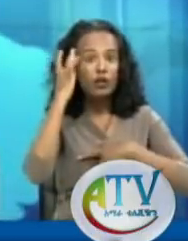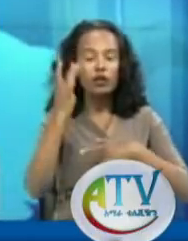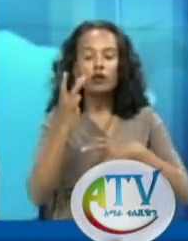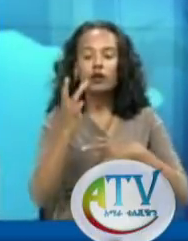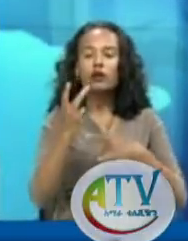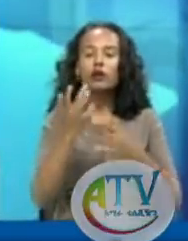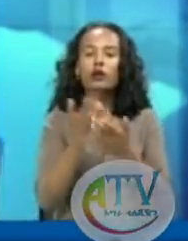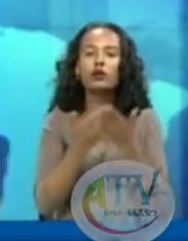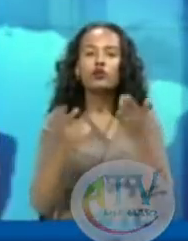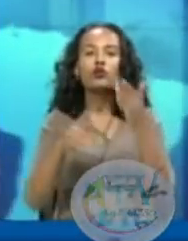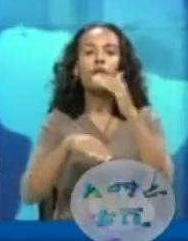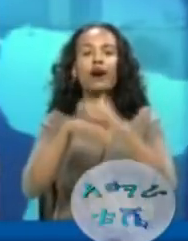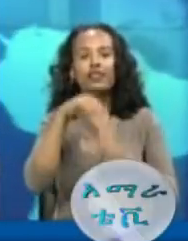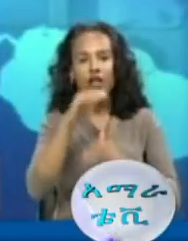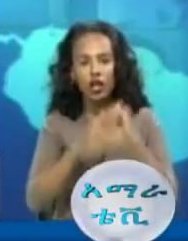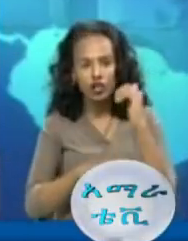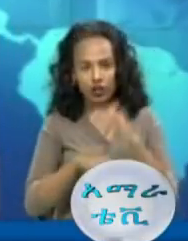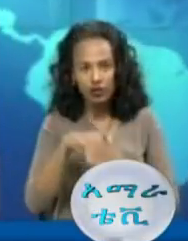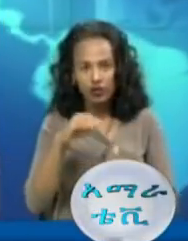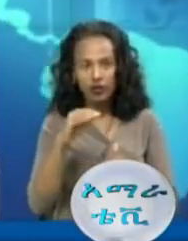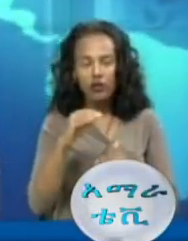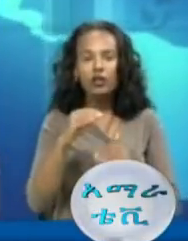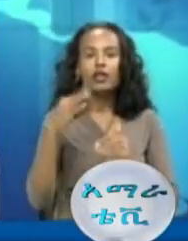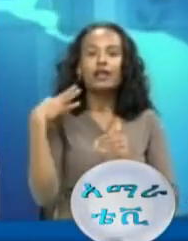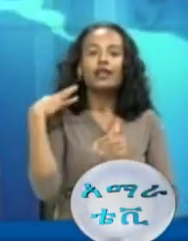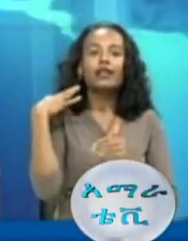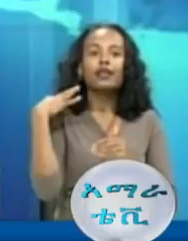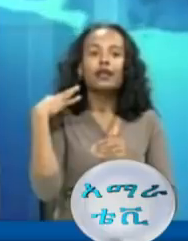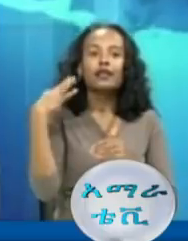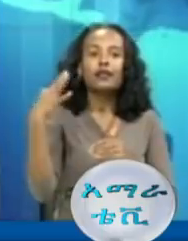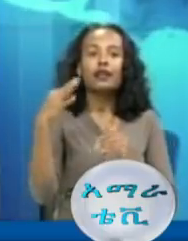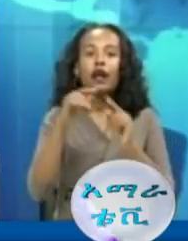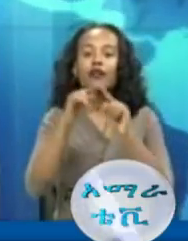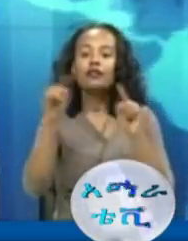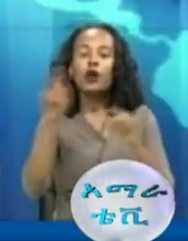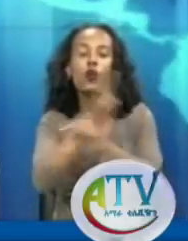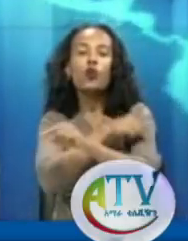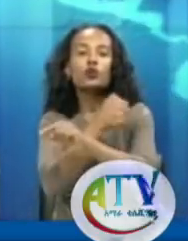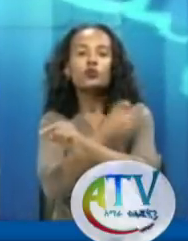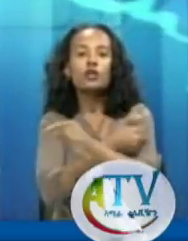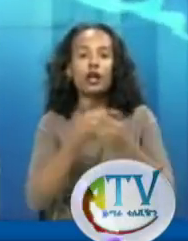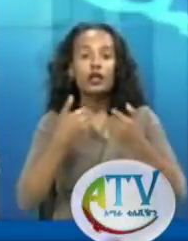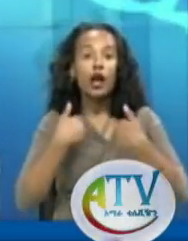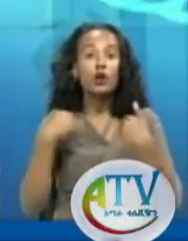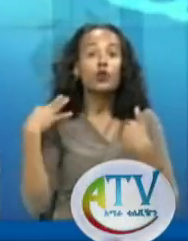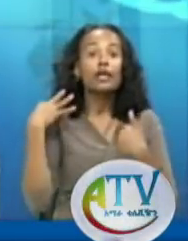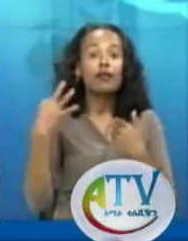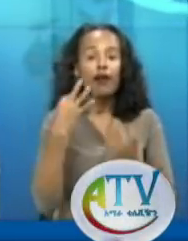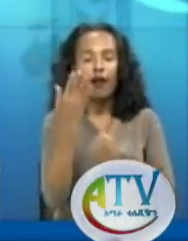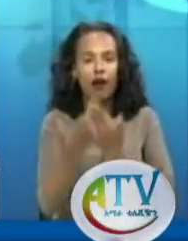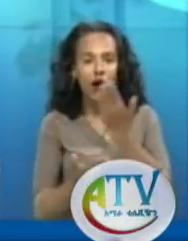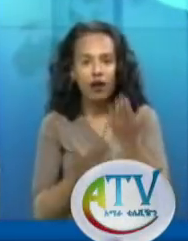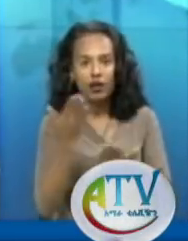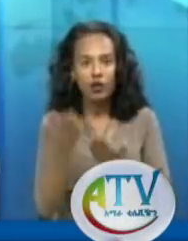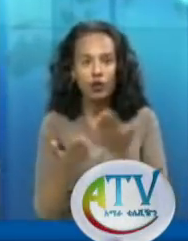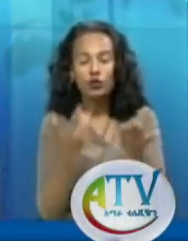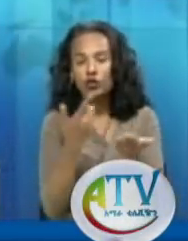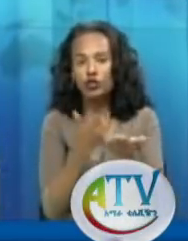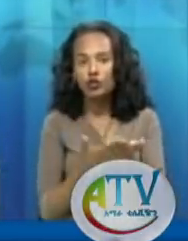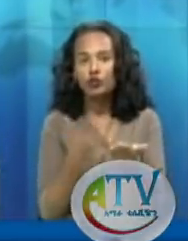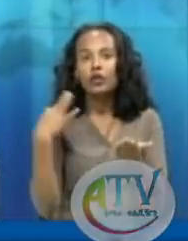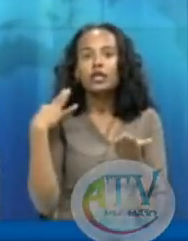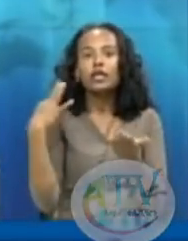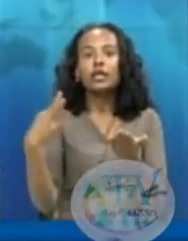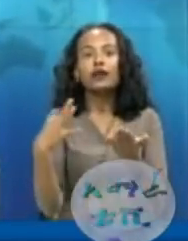መንገድ ማደራጀት፣ ከጤና ኬላ እስከ ሆስፒታል ያለው የጤና አገልግሎት እንዲሁም